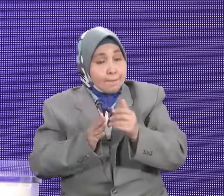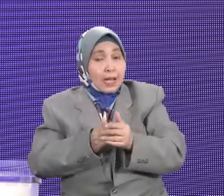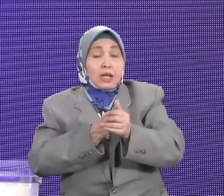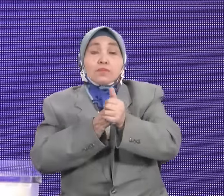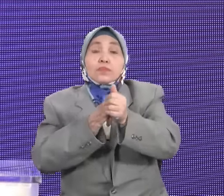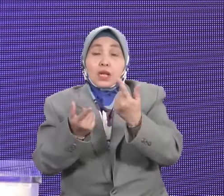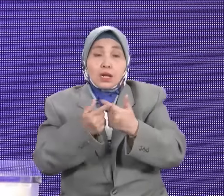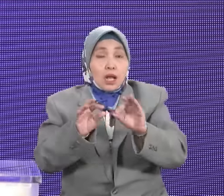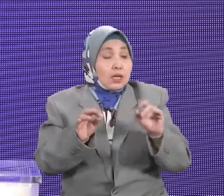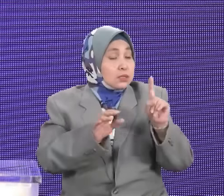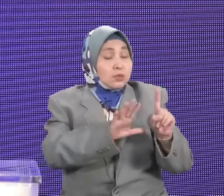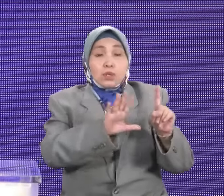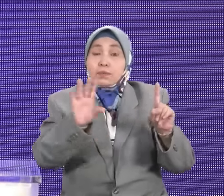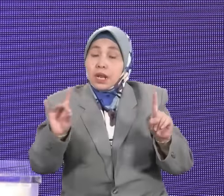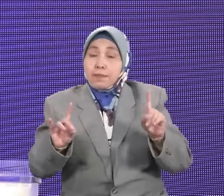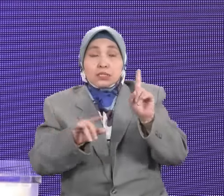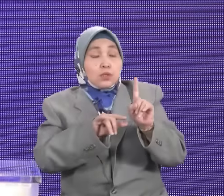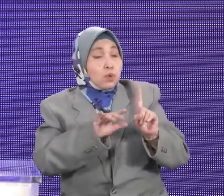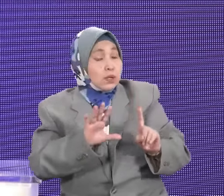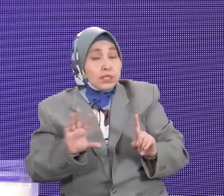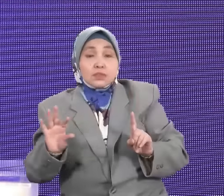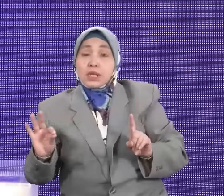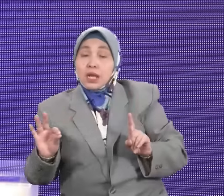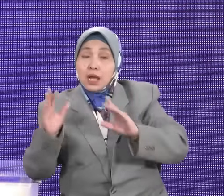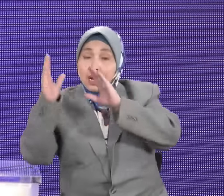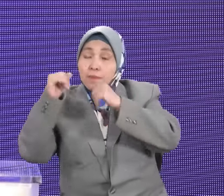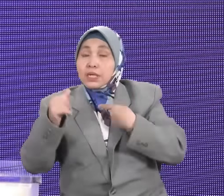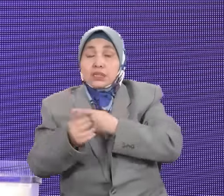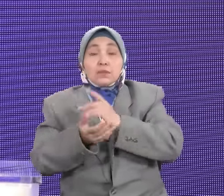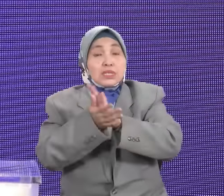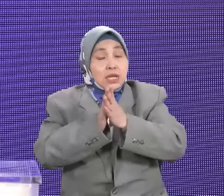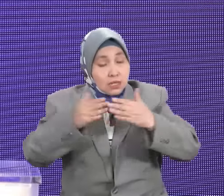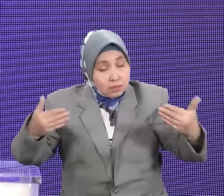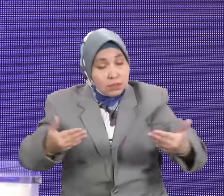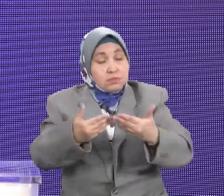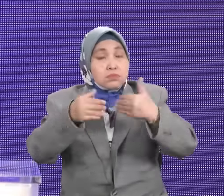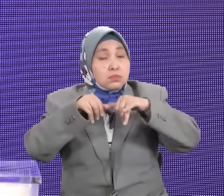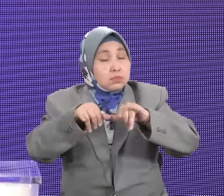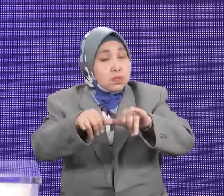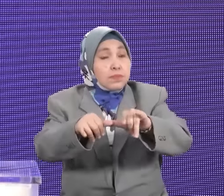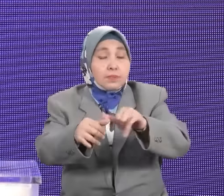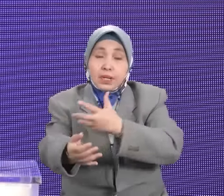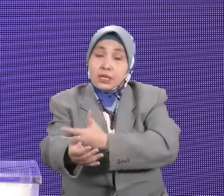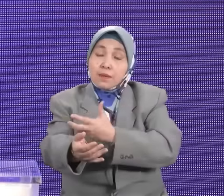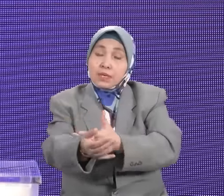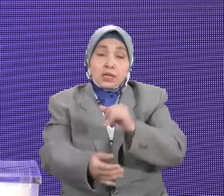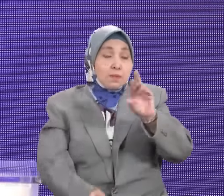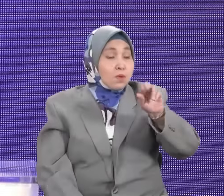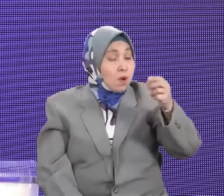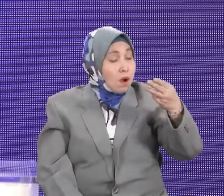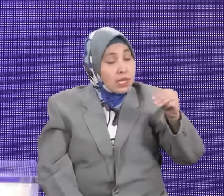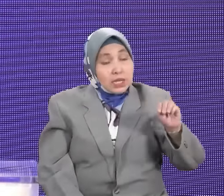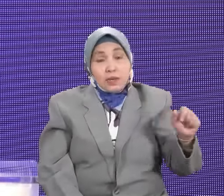ayat 158 159 sebentar tadi agar kita menjadi penerus Legacy Nabi Ibrahim hajar dan Ismail yang